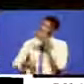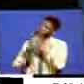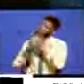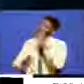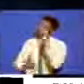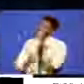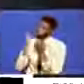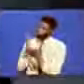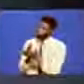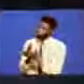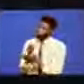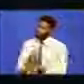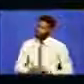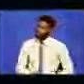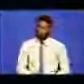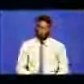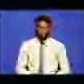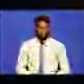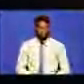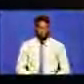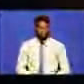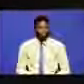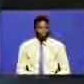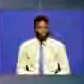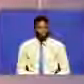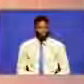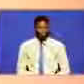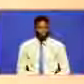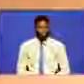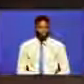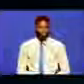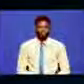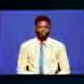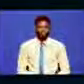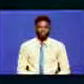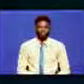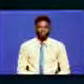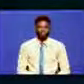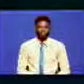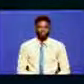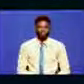Anapoulizia unipe jibu makini kwa kila inyapo.